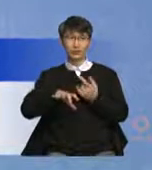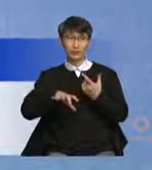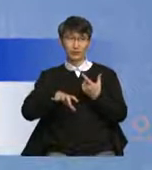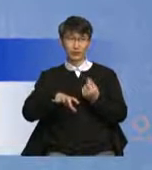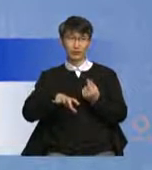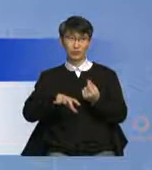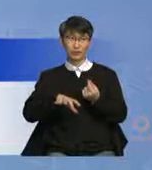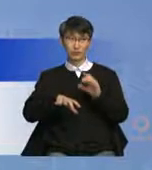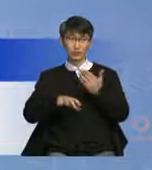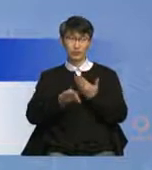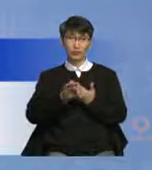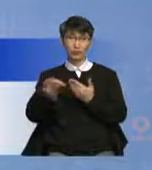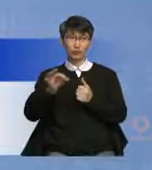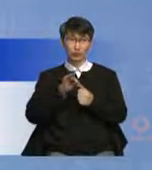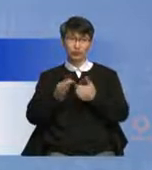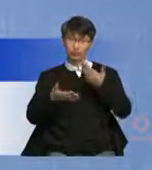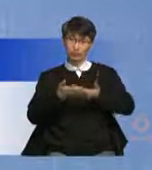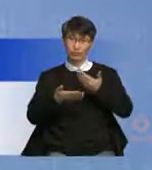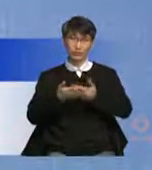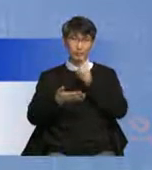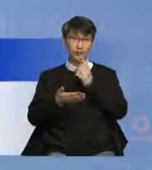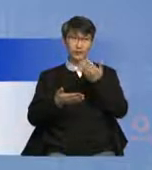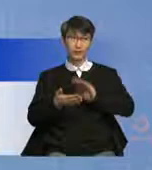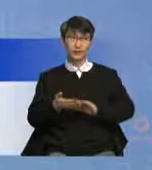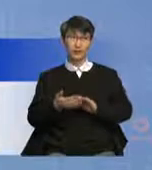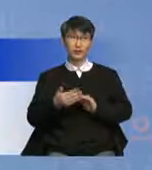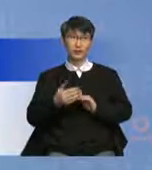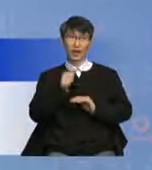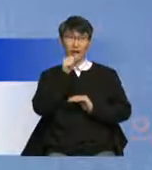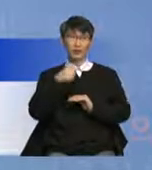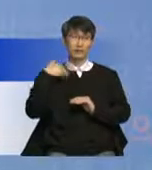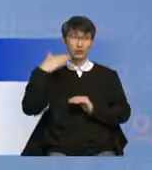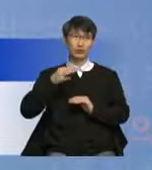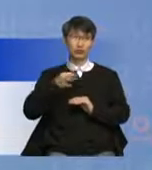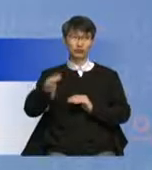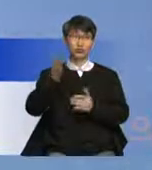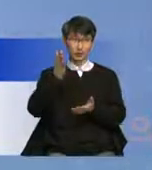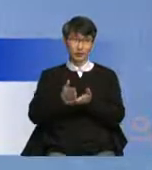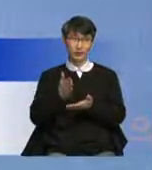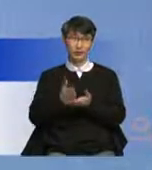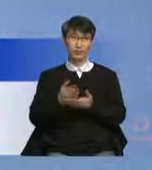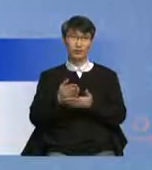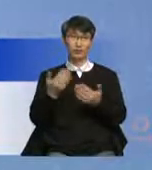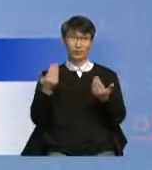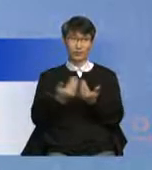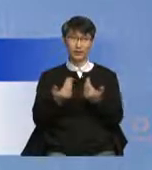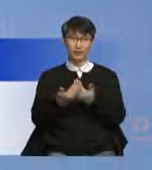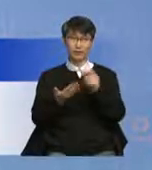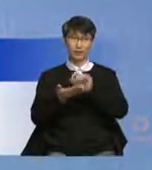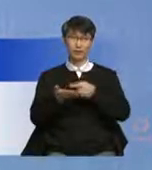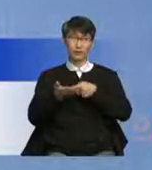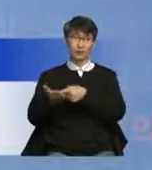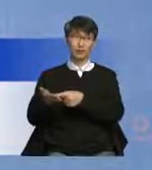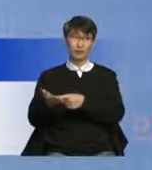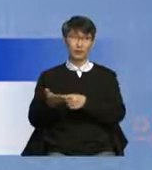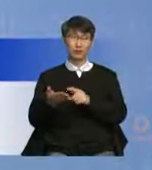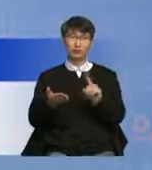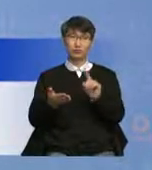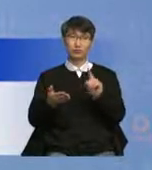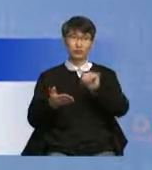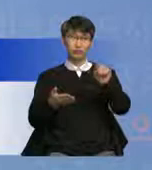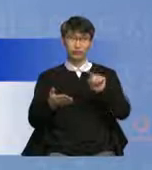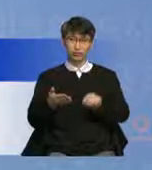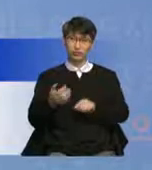중앙에서 그거 되면 돈 좀 주세요 그러는데 절대 의정부 돈 주지 마세요. 그리고 거기다가 반대하고 청원 내는 게